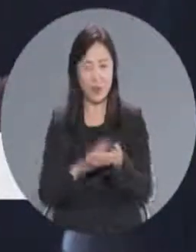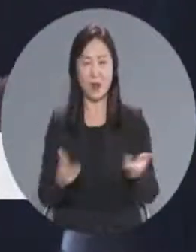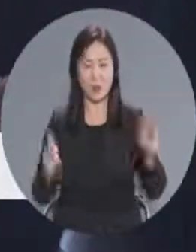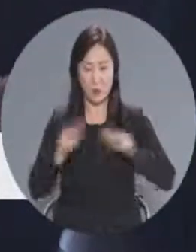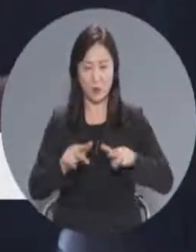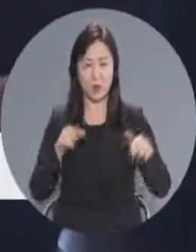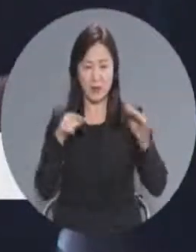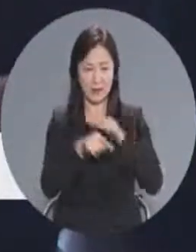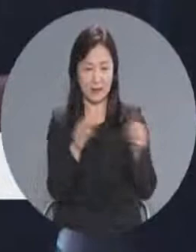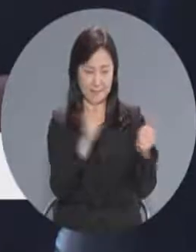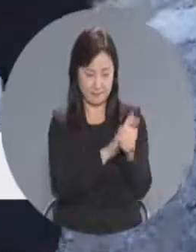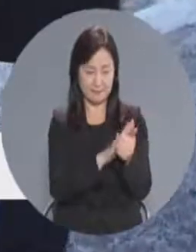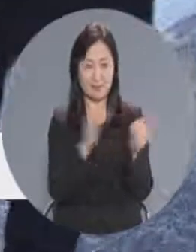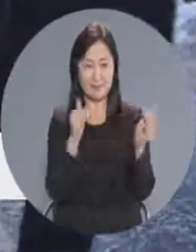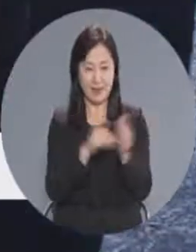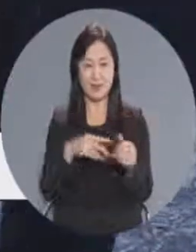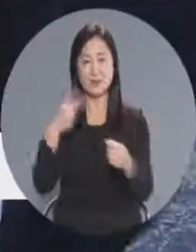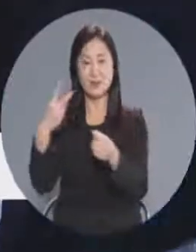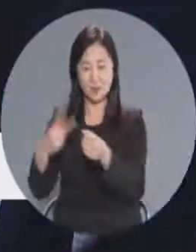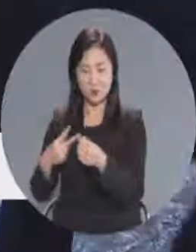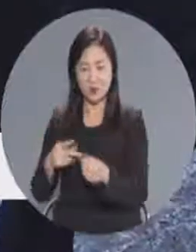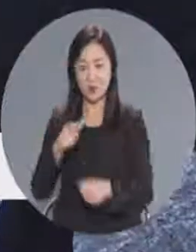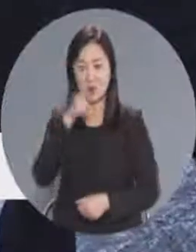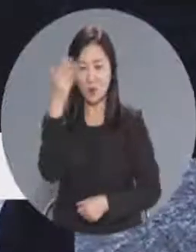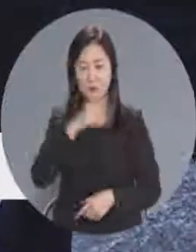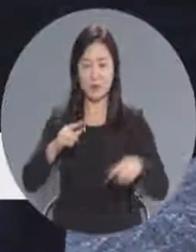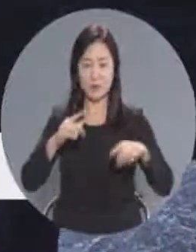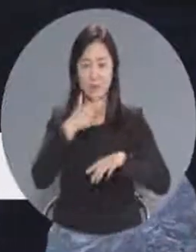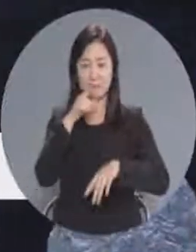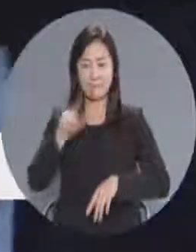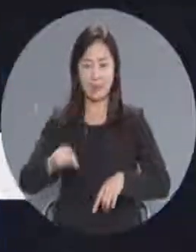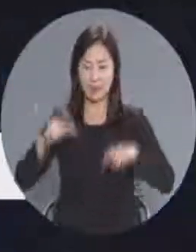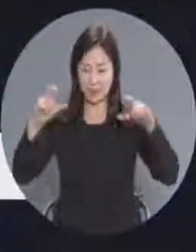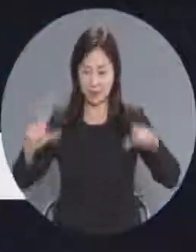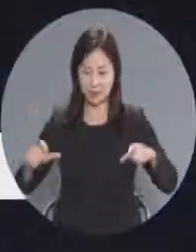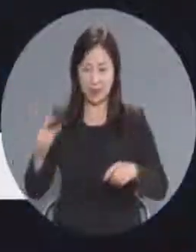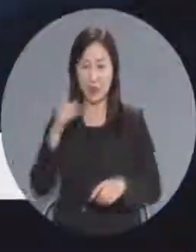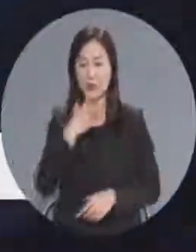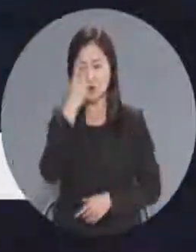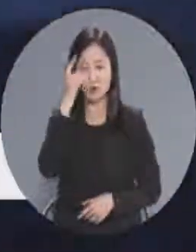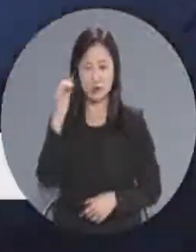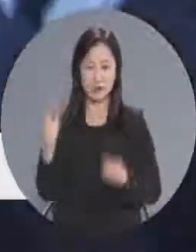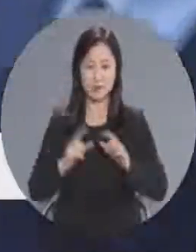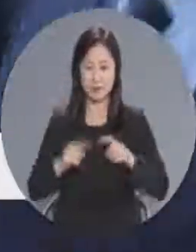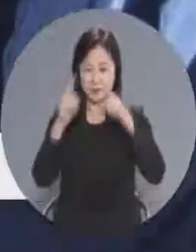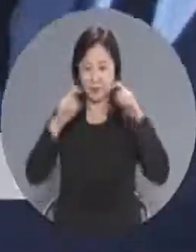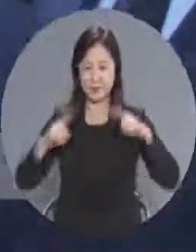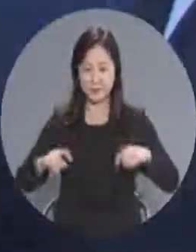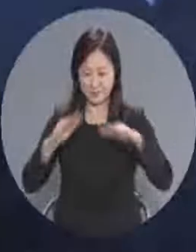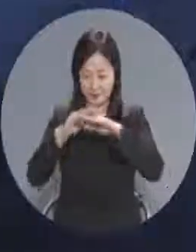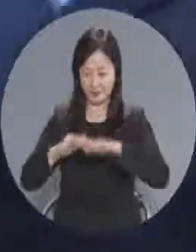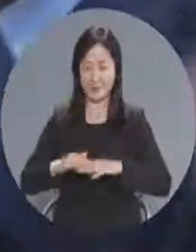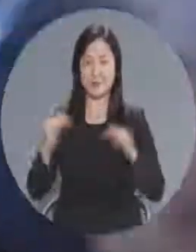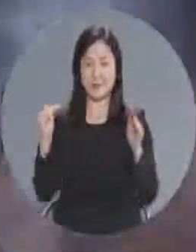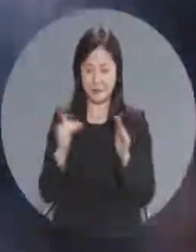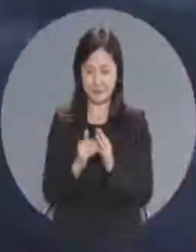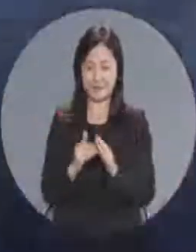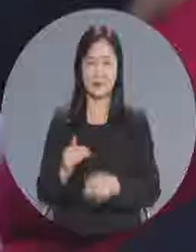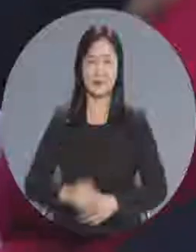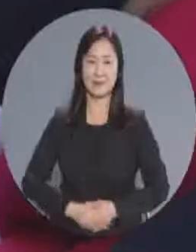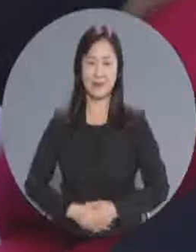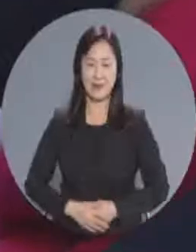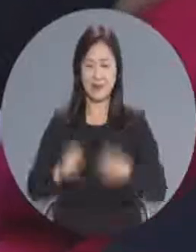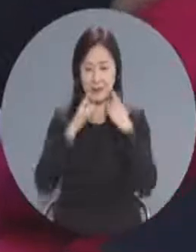대표는 이어 여수 만성리 위령비와 순천 여순사건 위령탑에 참배하며 진상규명 의지를 드러냈습니다.